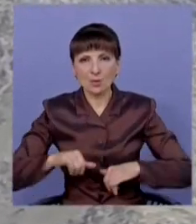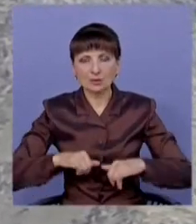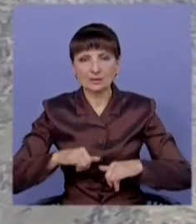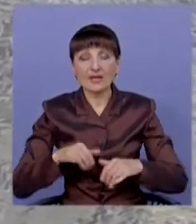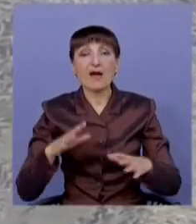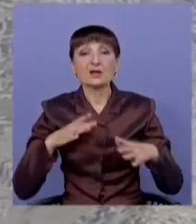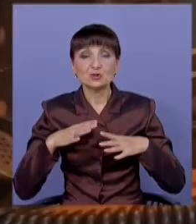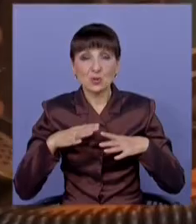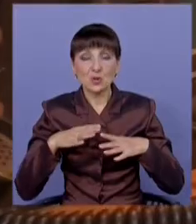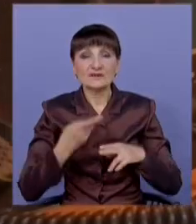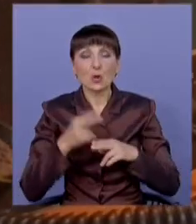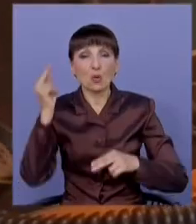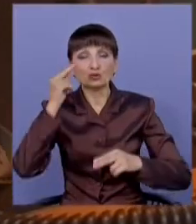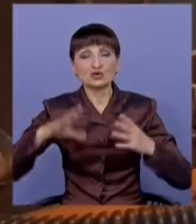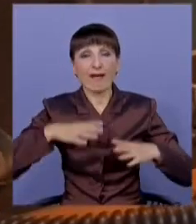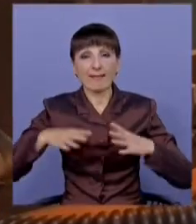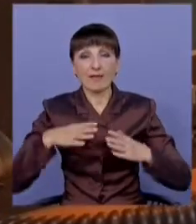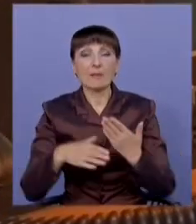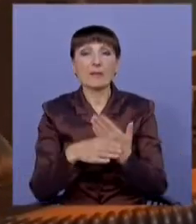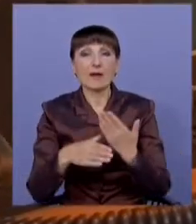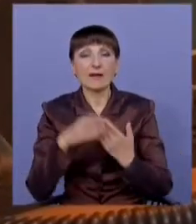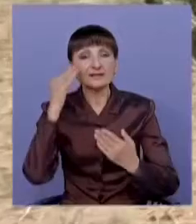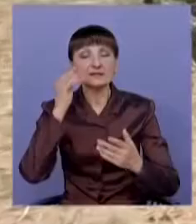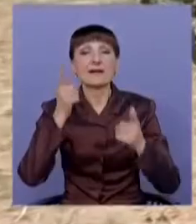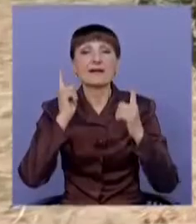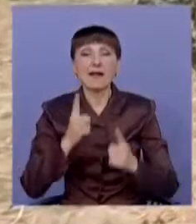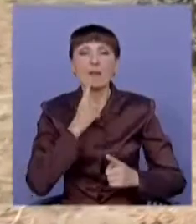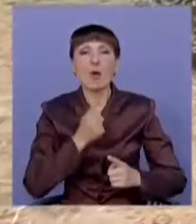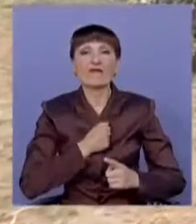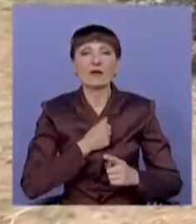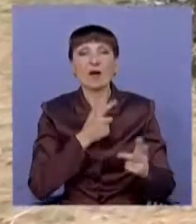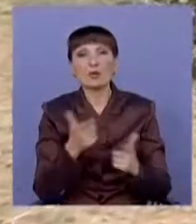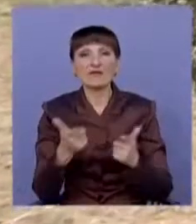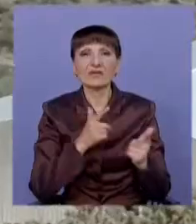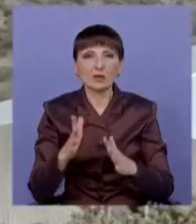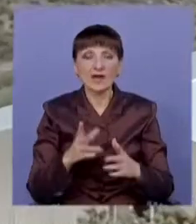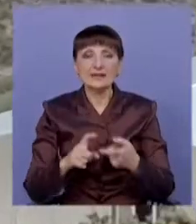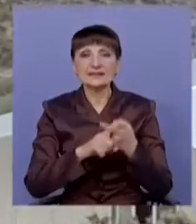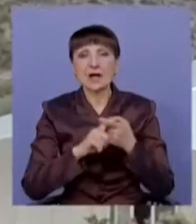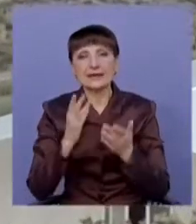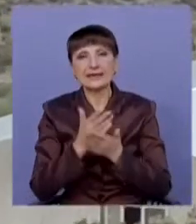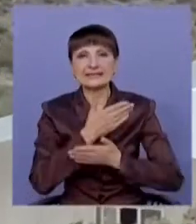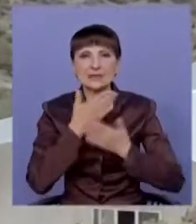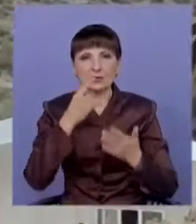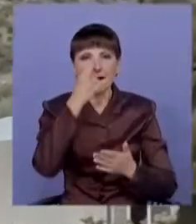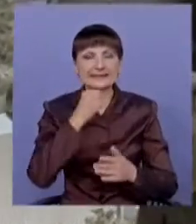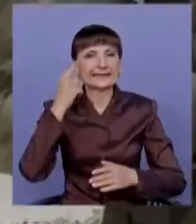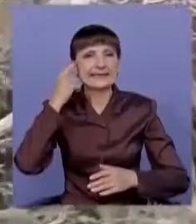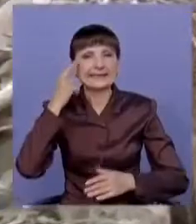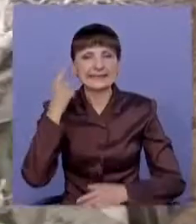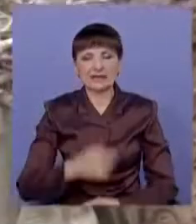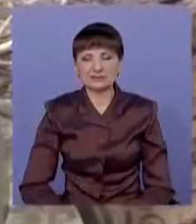«Иссык-Куль Анракай-2019» позволило оценить реальную боевую готовность и слаженность подразделений двух стран в совместной